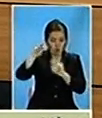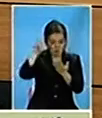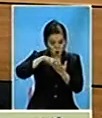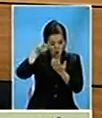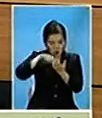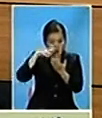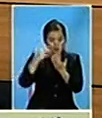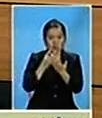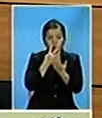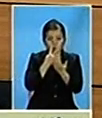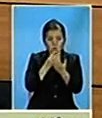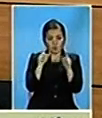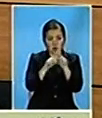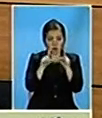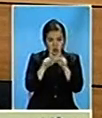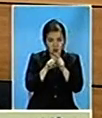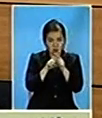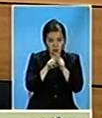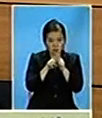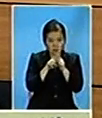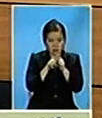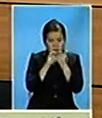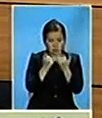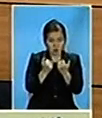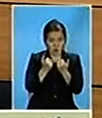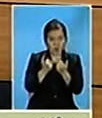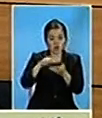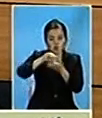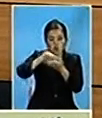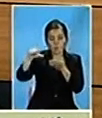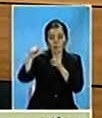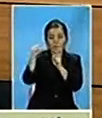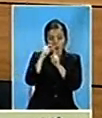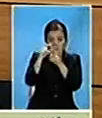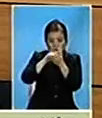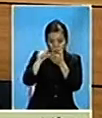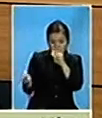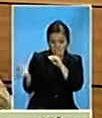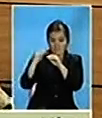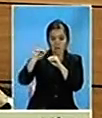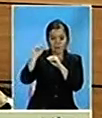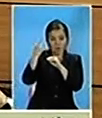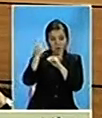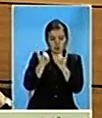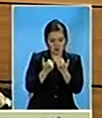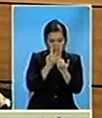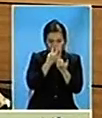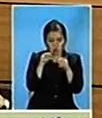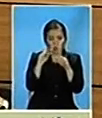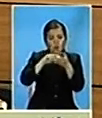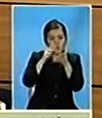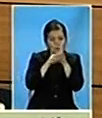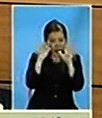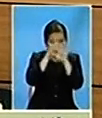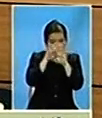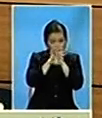คงต้องดูว่าเราไปถึงขนาดที่ว่าตัดข้อความแล้วไปเพิ่มข้อความใหม่ นะครับแล้วก็ใกล้เคียงกันไม่ได้แตกต่างกัน